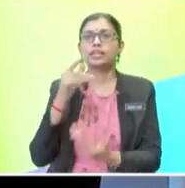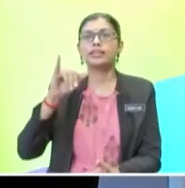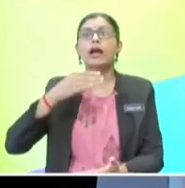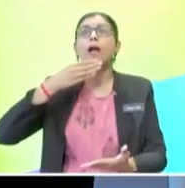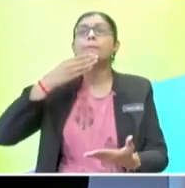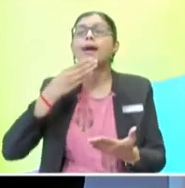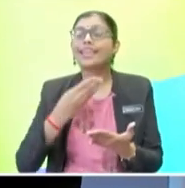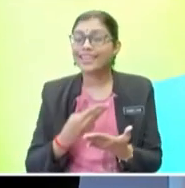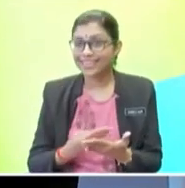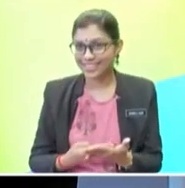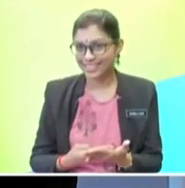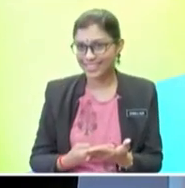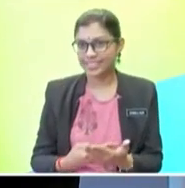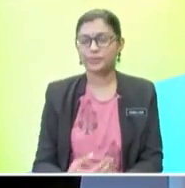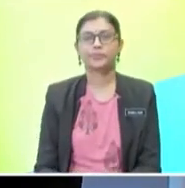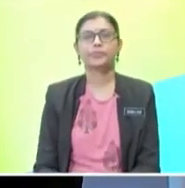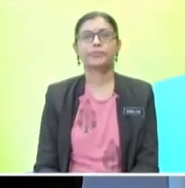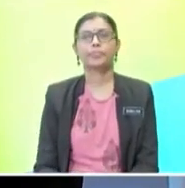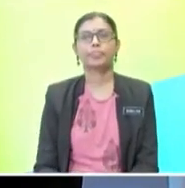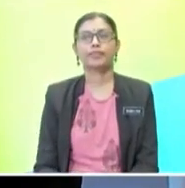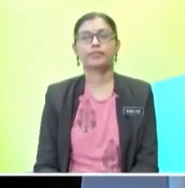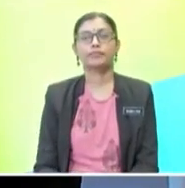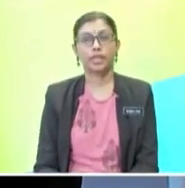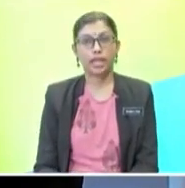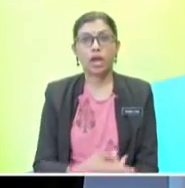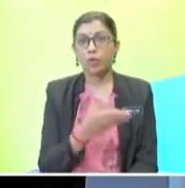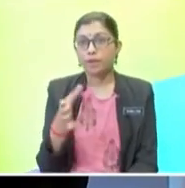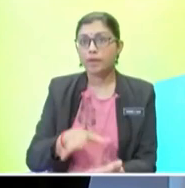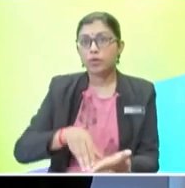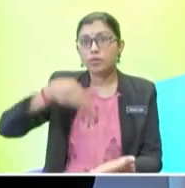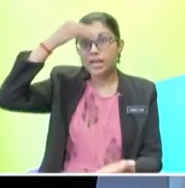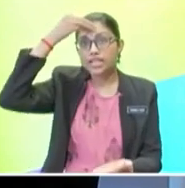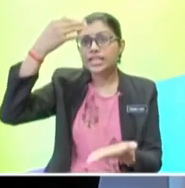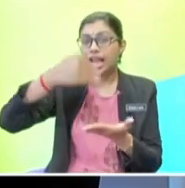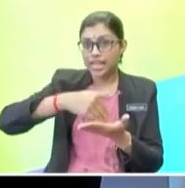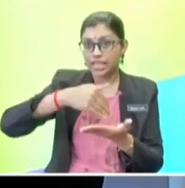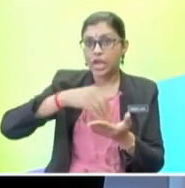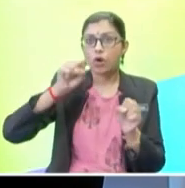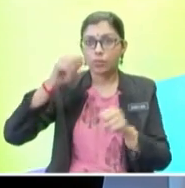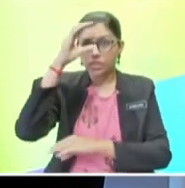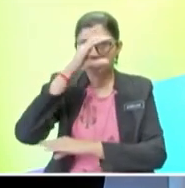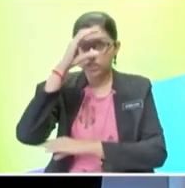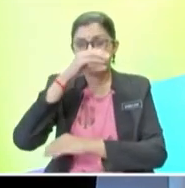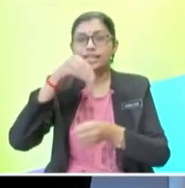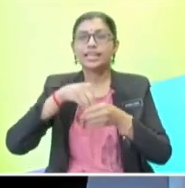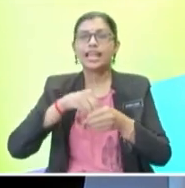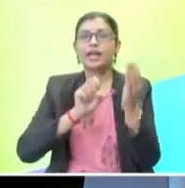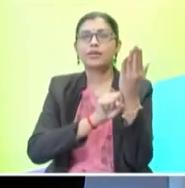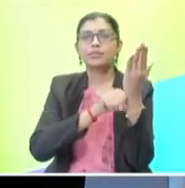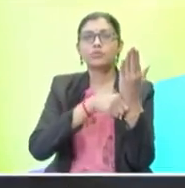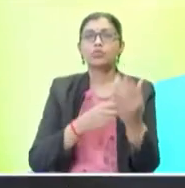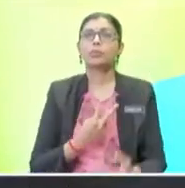maklumat Ria, semua bahan-bahan ini tadi mereka boleh dapatkan di dalam portal Sumberku. Okey, baiklah cikgu, kalau